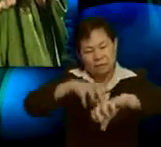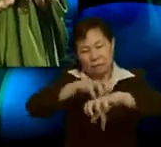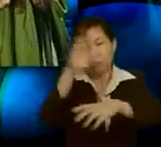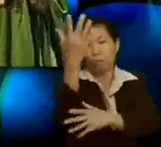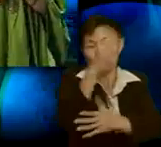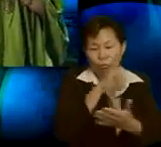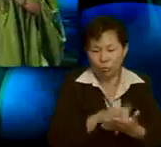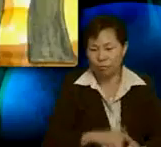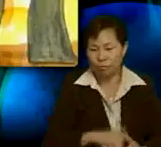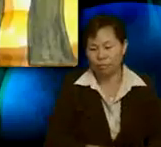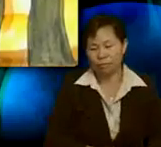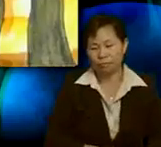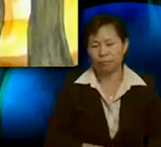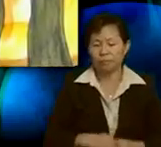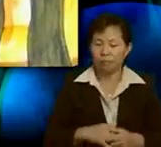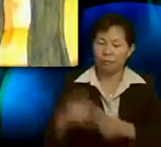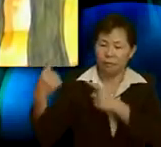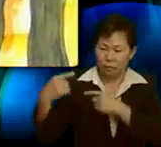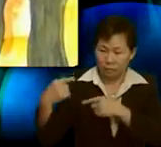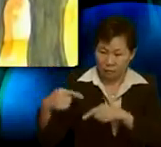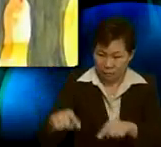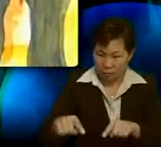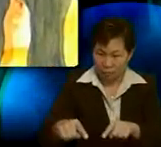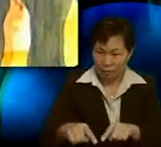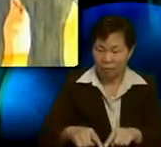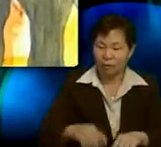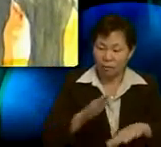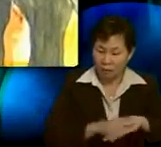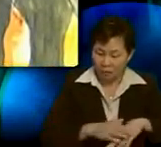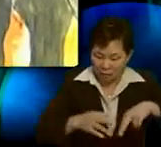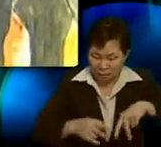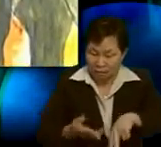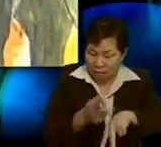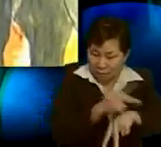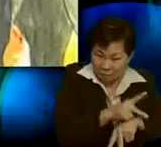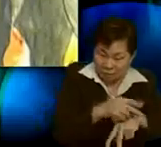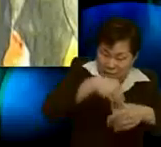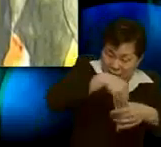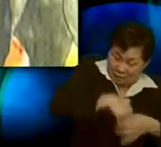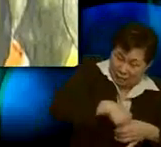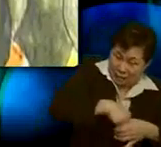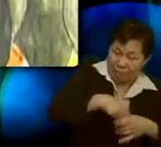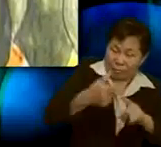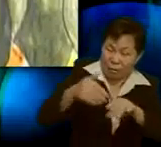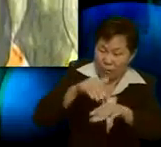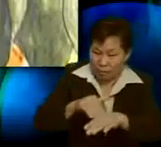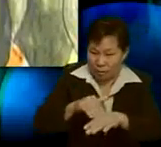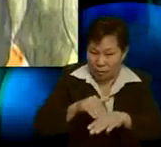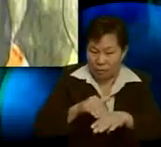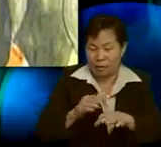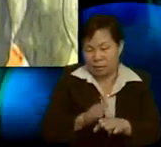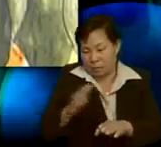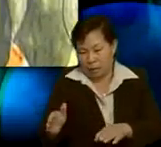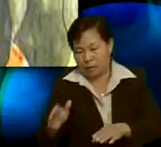pokok-pokok tersebut. Manakala, bekas tapak kaki di sebelah kiri lebih dalam daripada yang